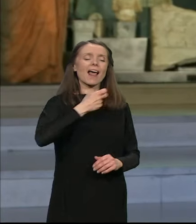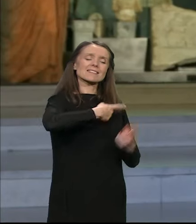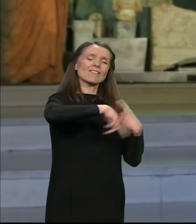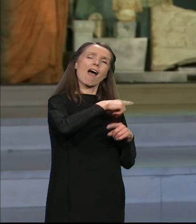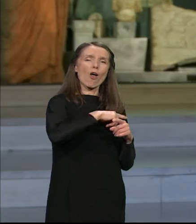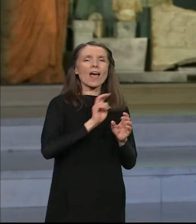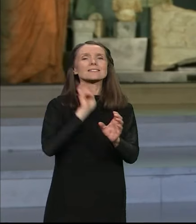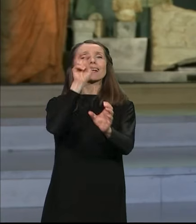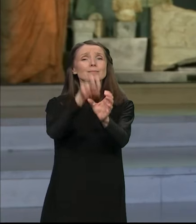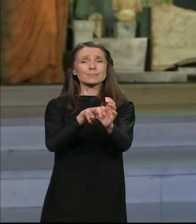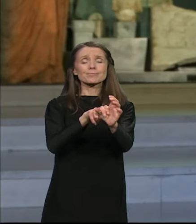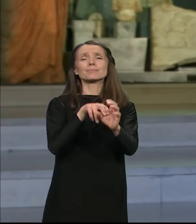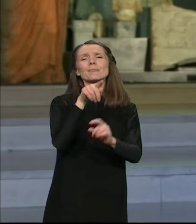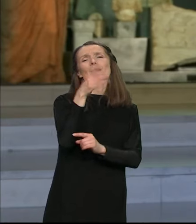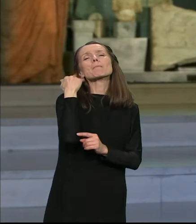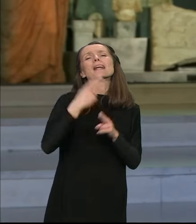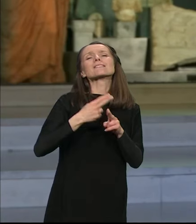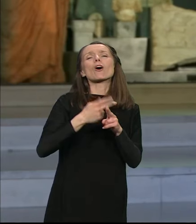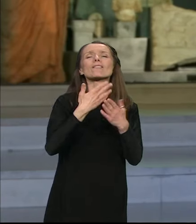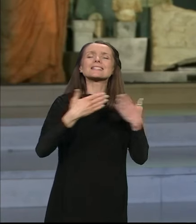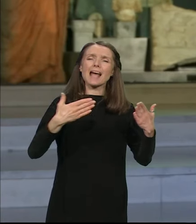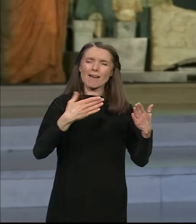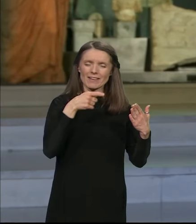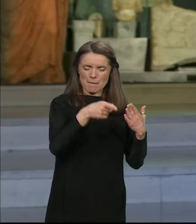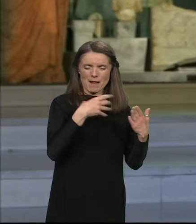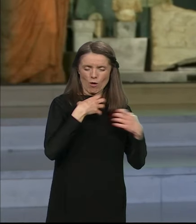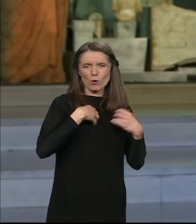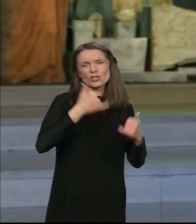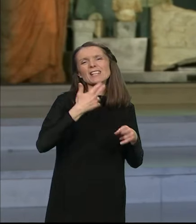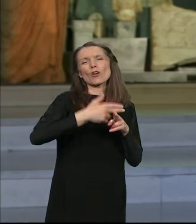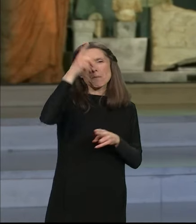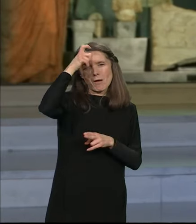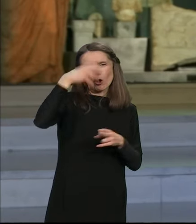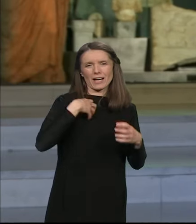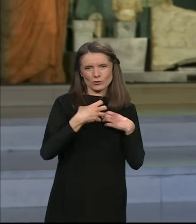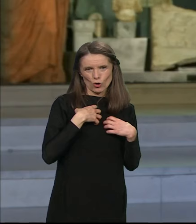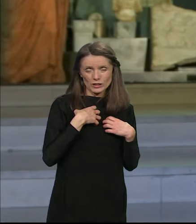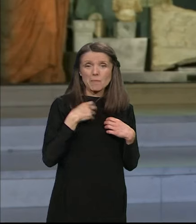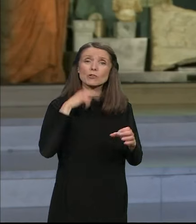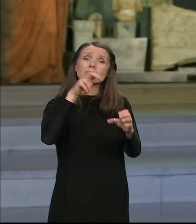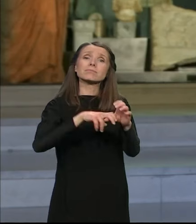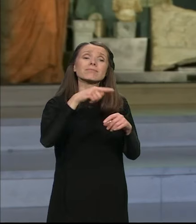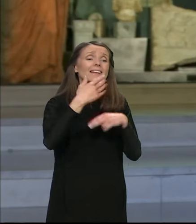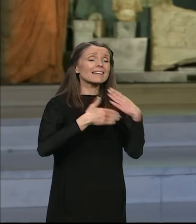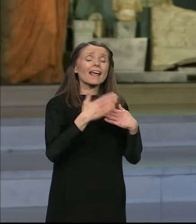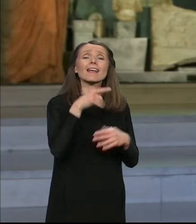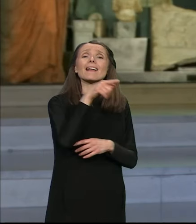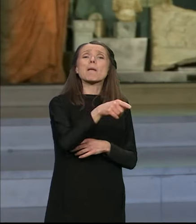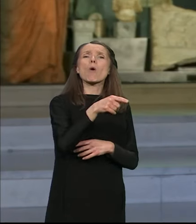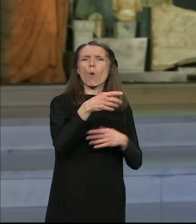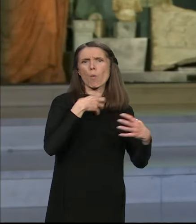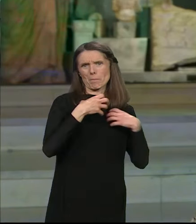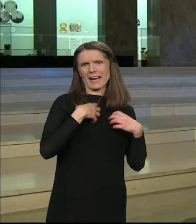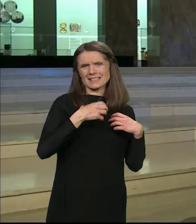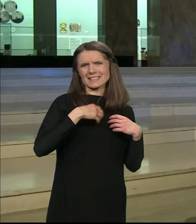sada Beogradsko-Dramsko, da igramo u predstavi Đida. Đido, Janko Veselinović, Komad s pevanjem i pucanjem.